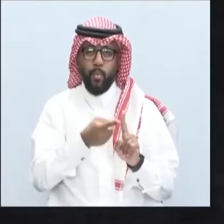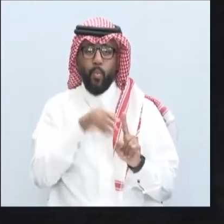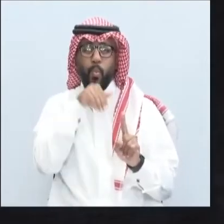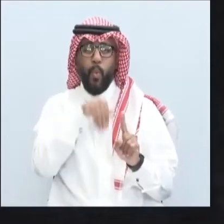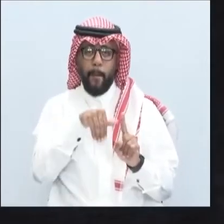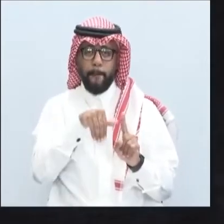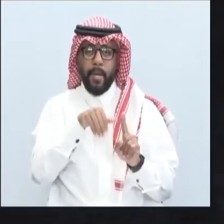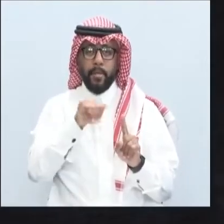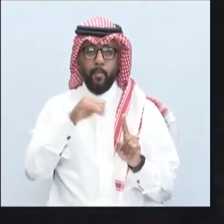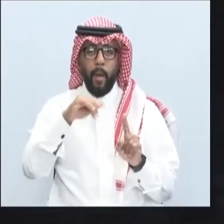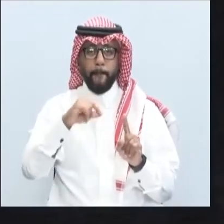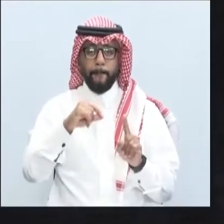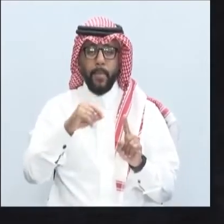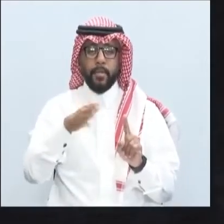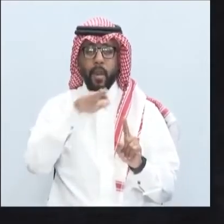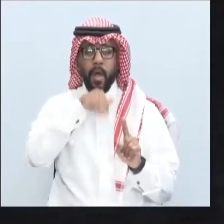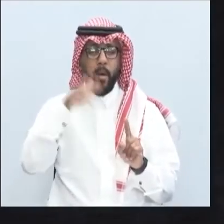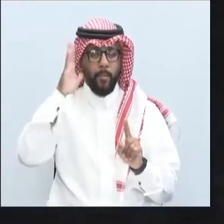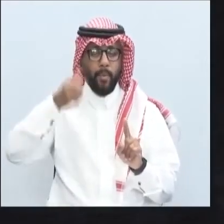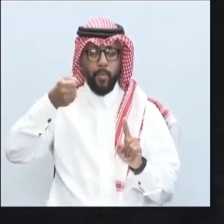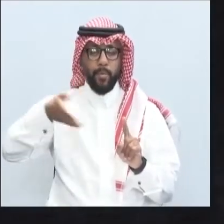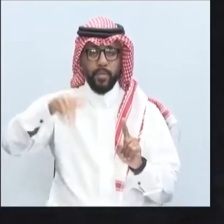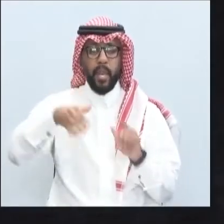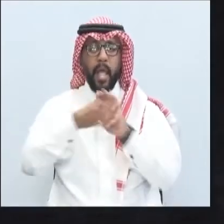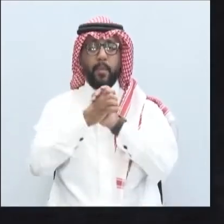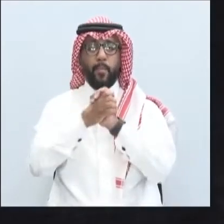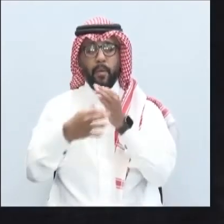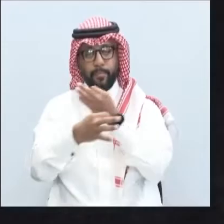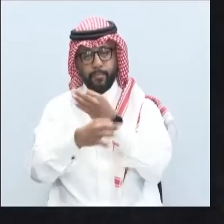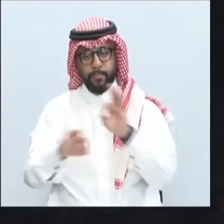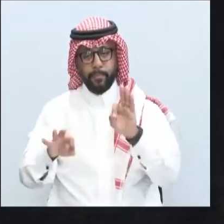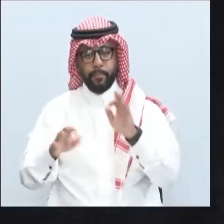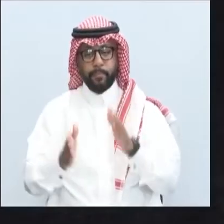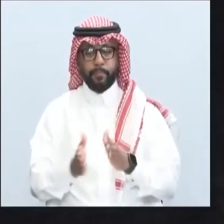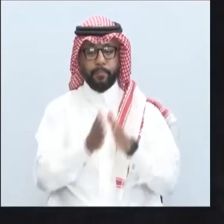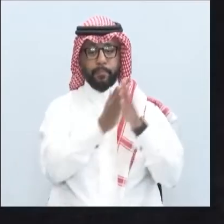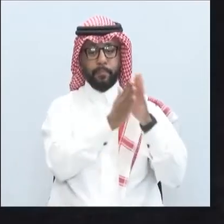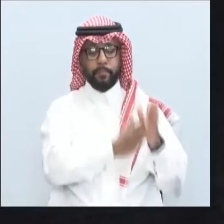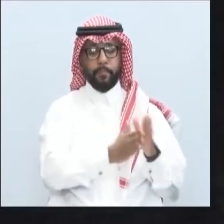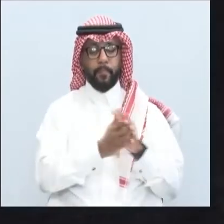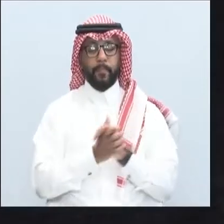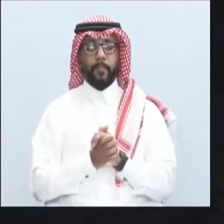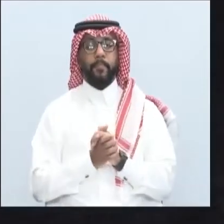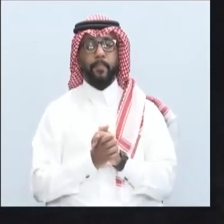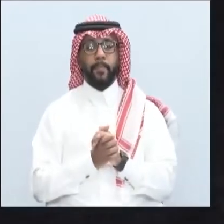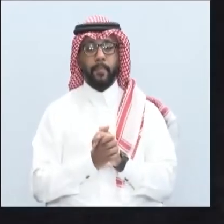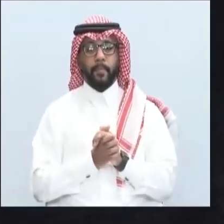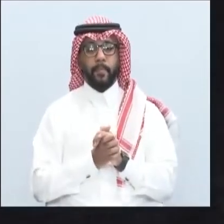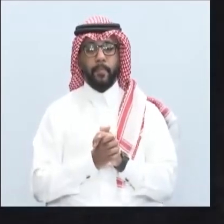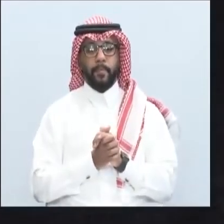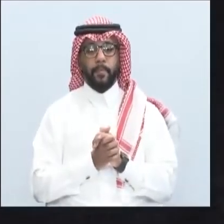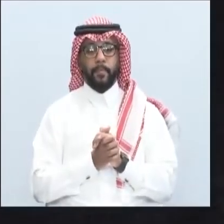صلى الله عليه وعلى اله وصحبه وسلم تسليما سلم